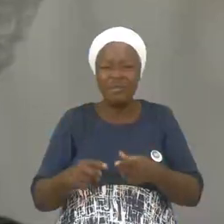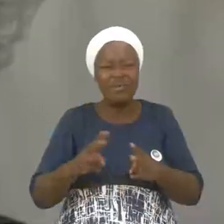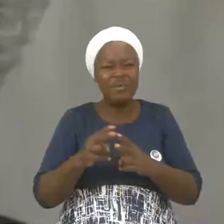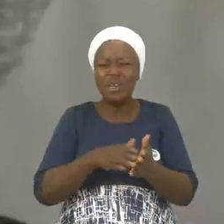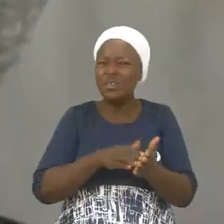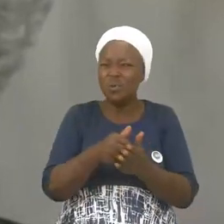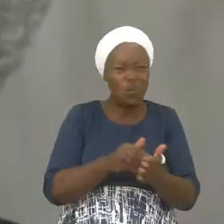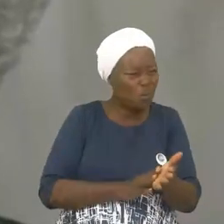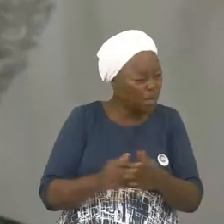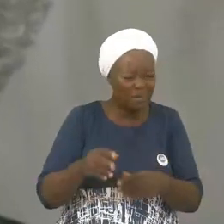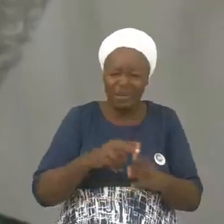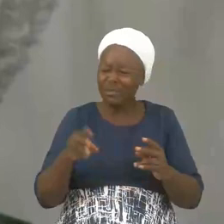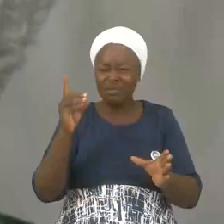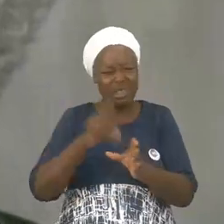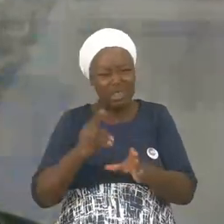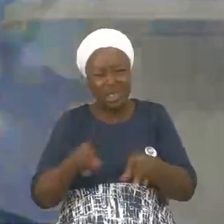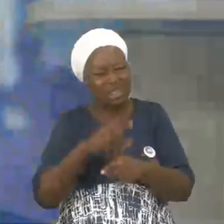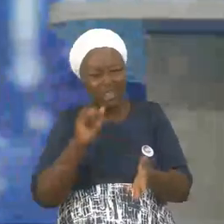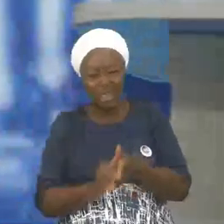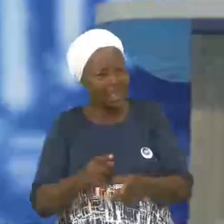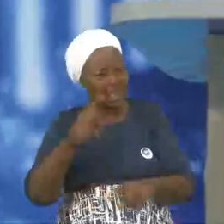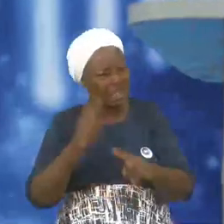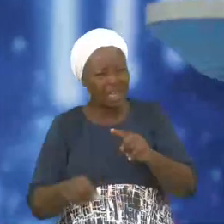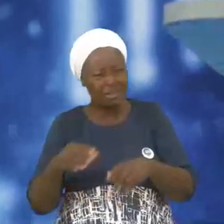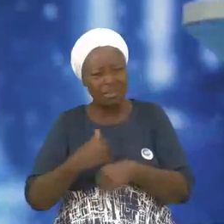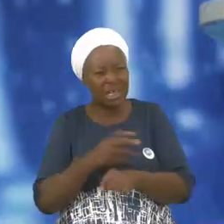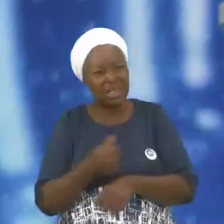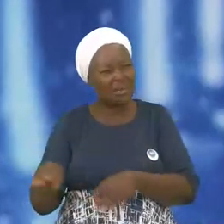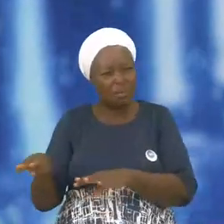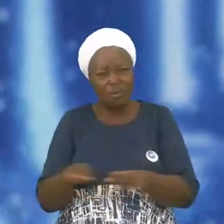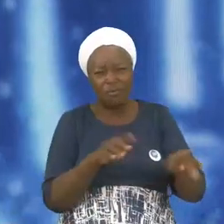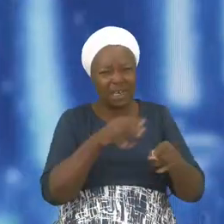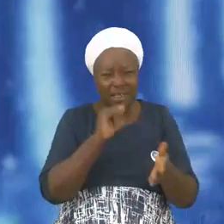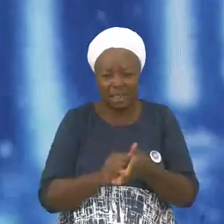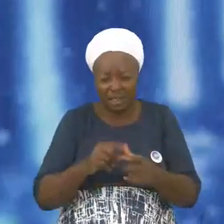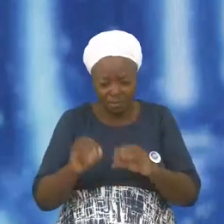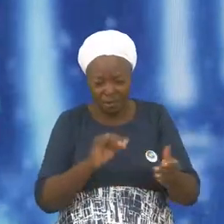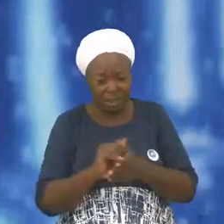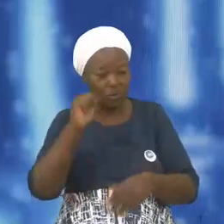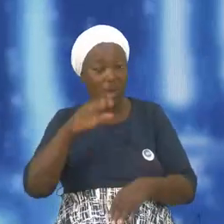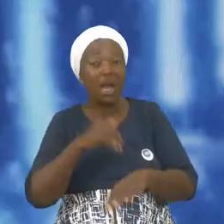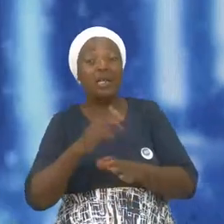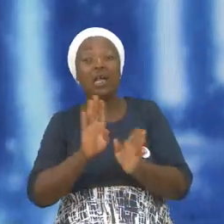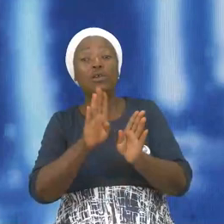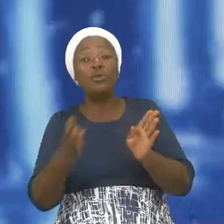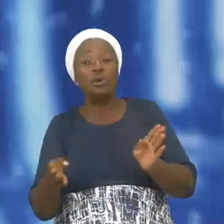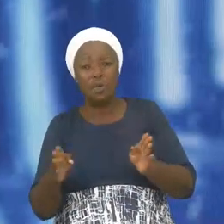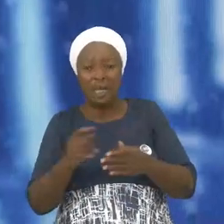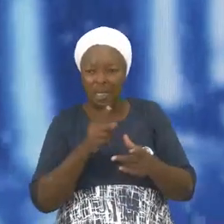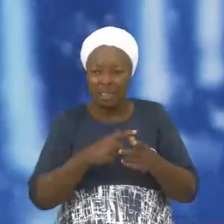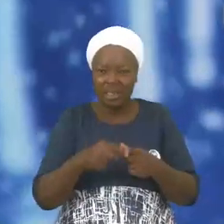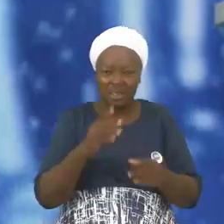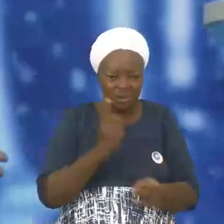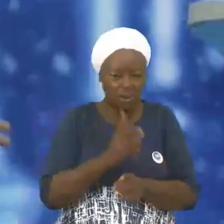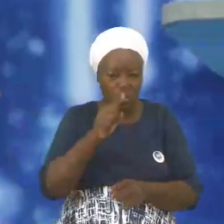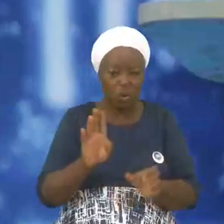désespéré, impotent, et qui ne peut même faire aucun mouvement. Et il a amené cet homme, cette femme.